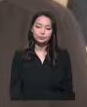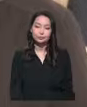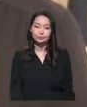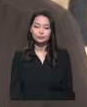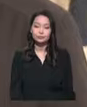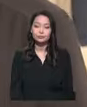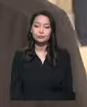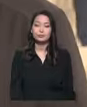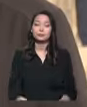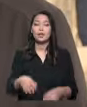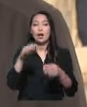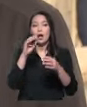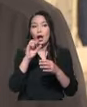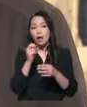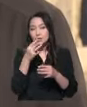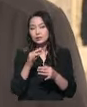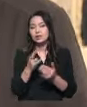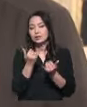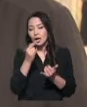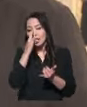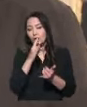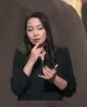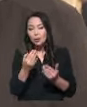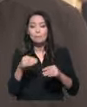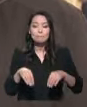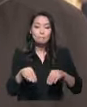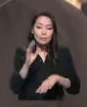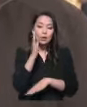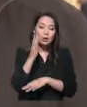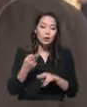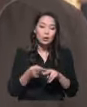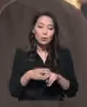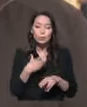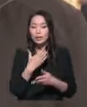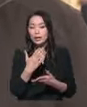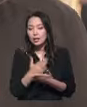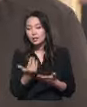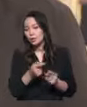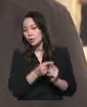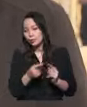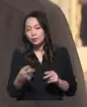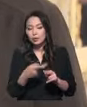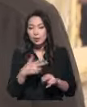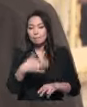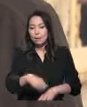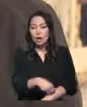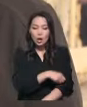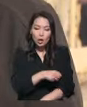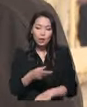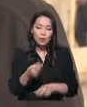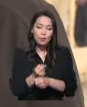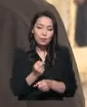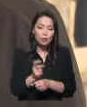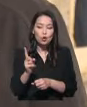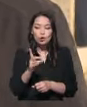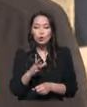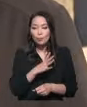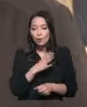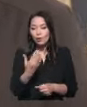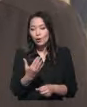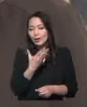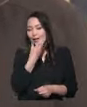В рамках акции «Тазак Казахстан» ведутся посадочные работы около въезда в село. Общая протяженность около 500 метров. Это делается для того, чтобы было красиво,